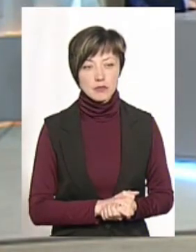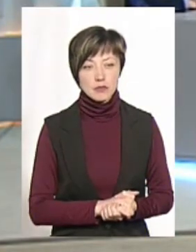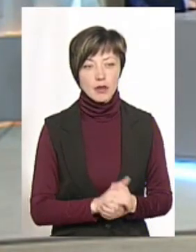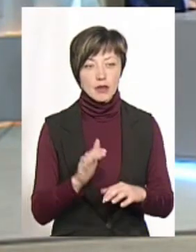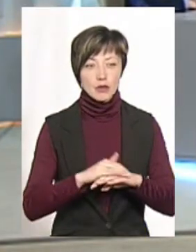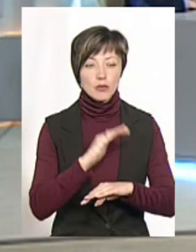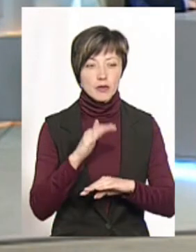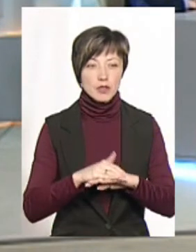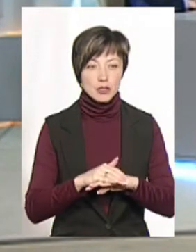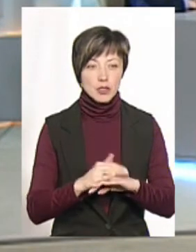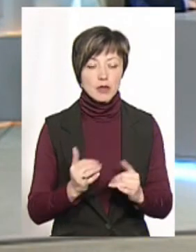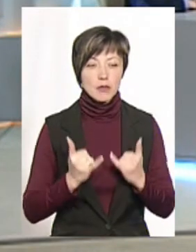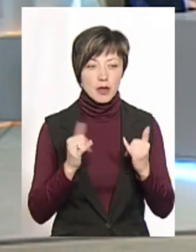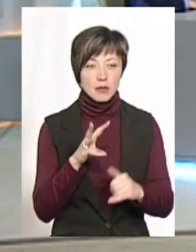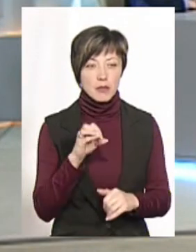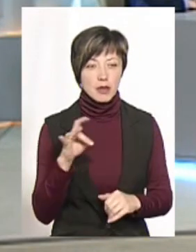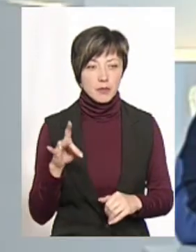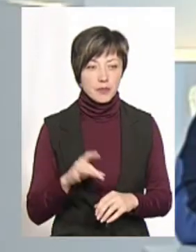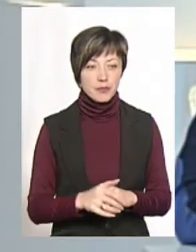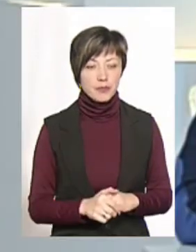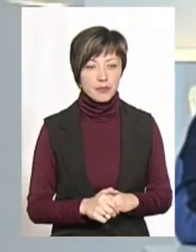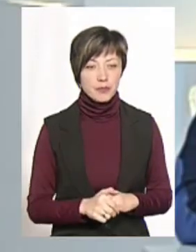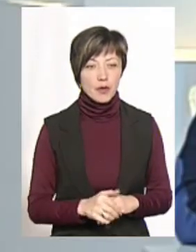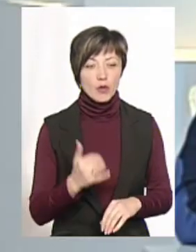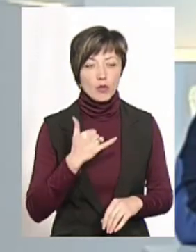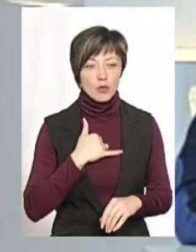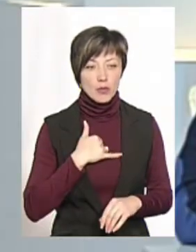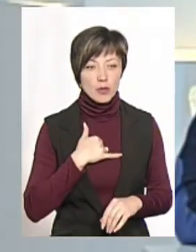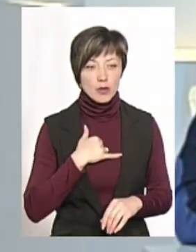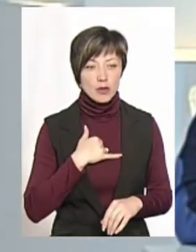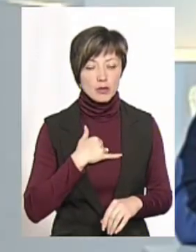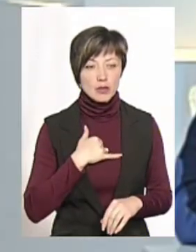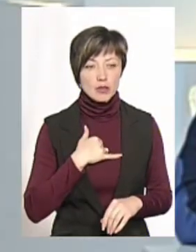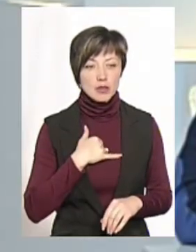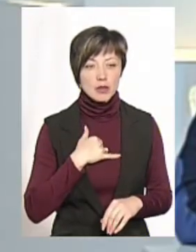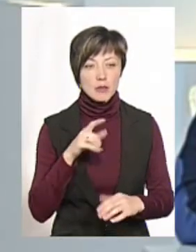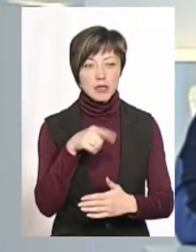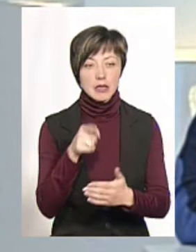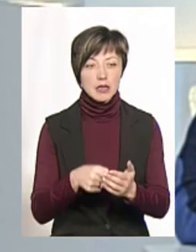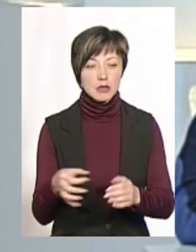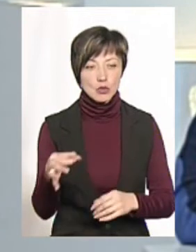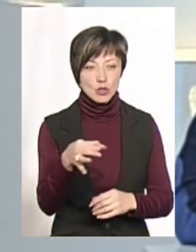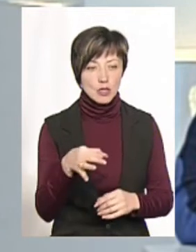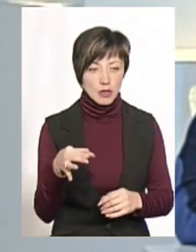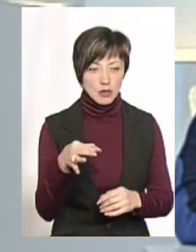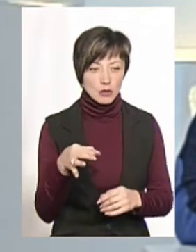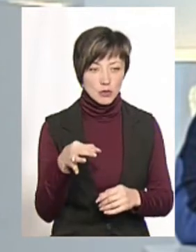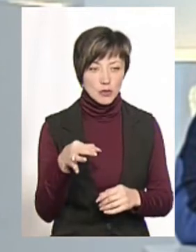Алло, добрий вечір, пане мер. Добрий вечір. Мене звати Віталій, з мікрорайону Озерне.